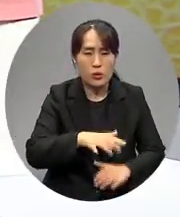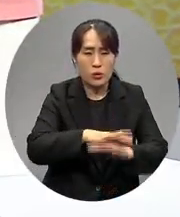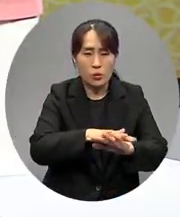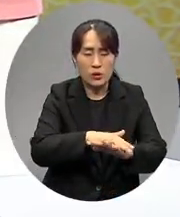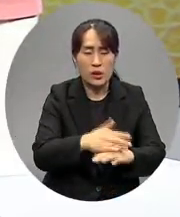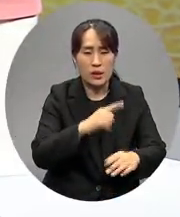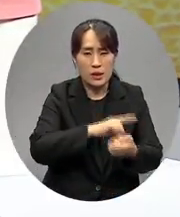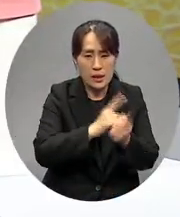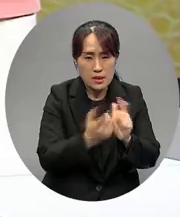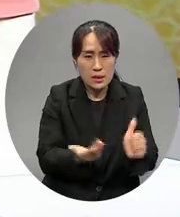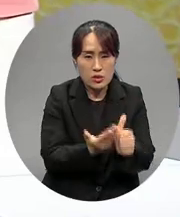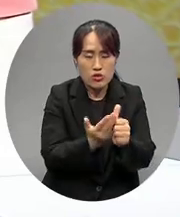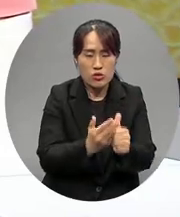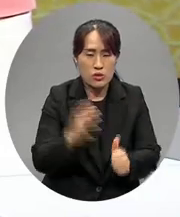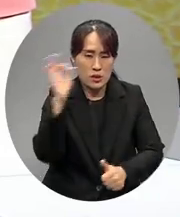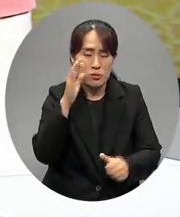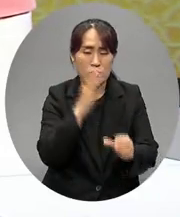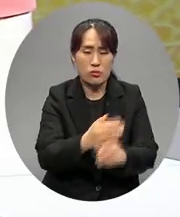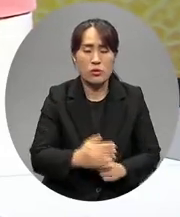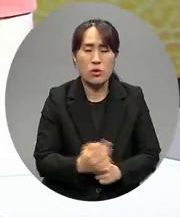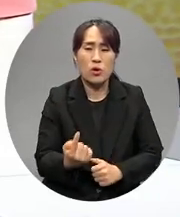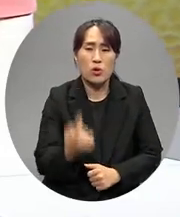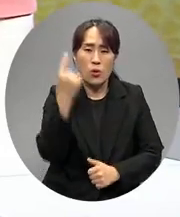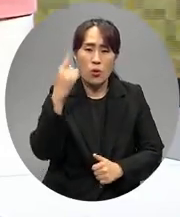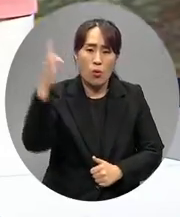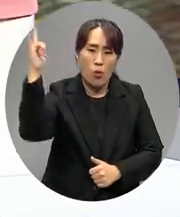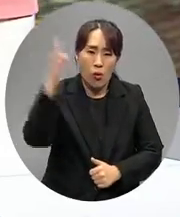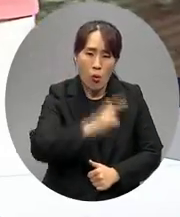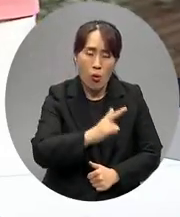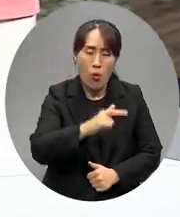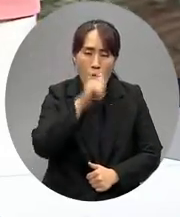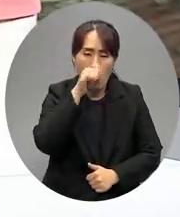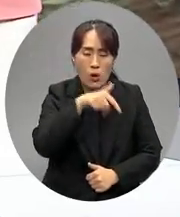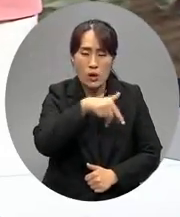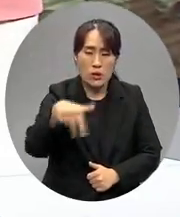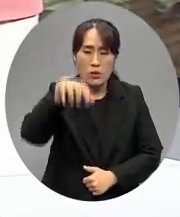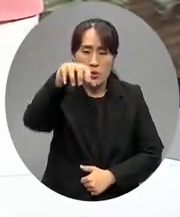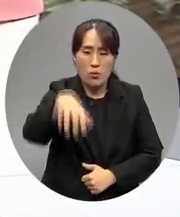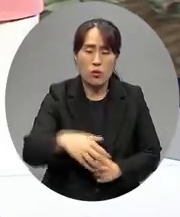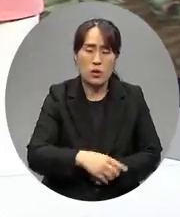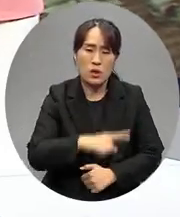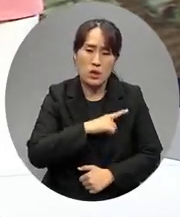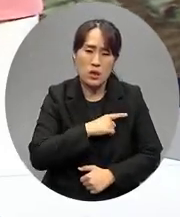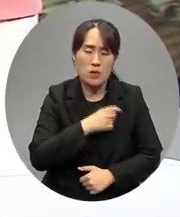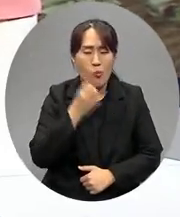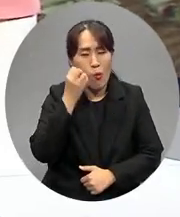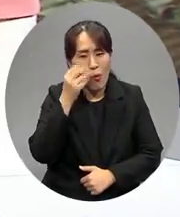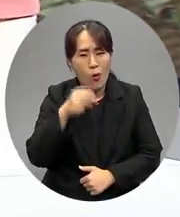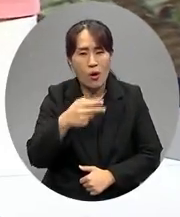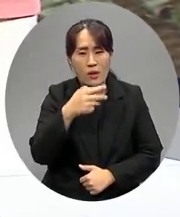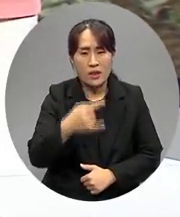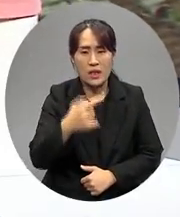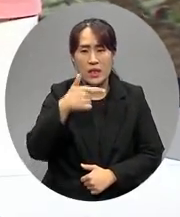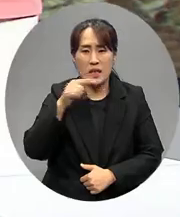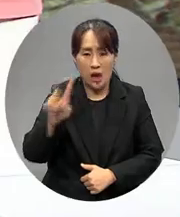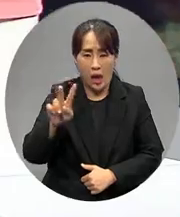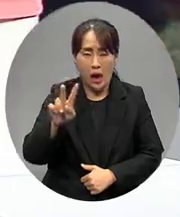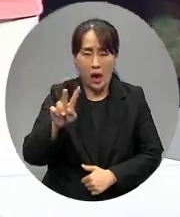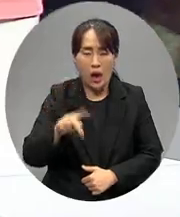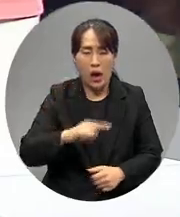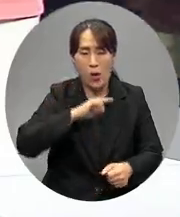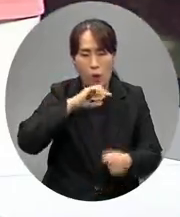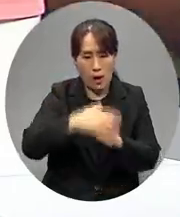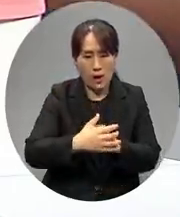노력 중입니다. 지대가 높고 일교차가 큰 제천에서는 이름까지 생소한 디냐라는 중앙아시아